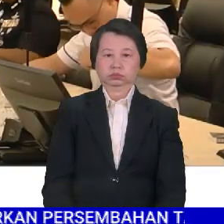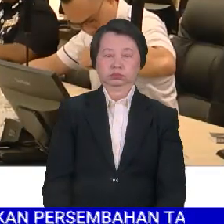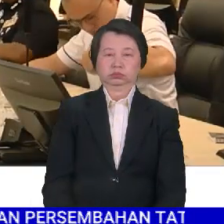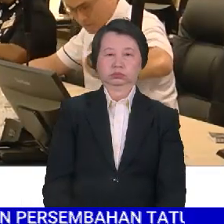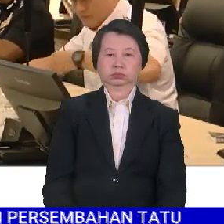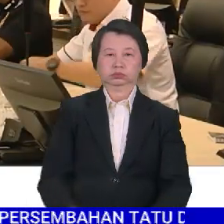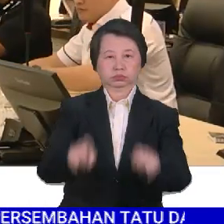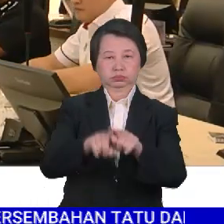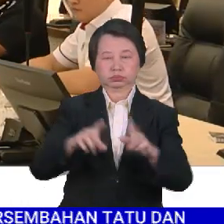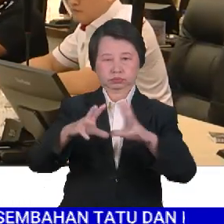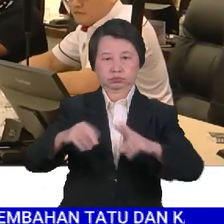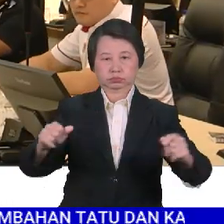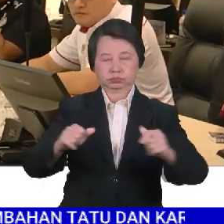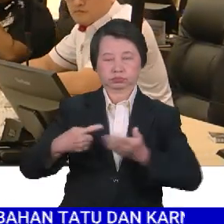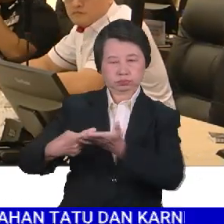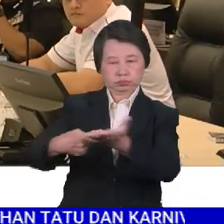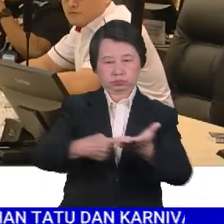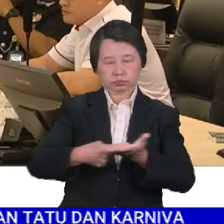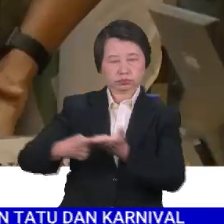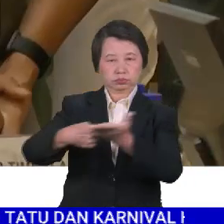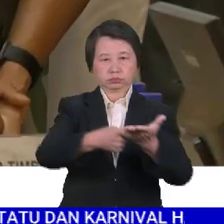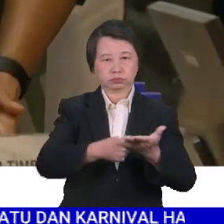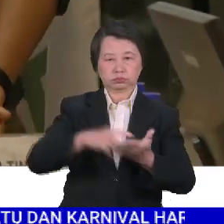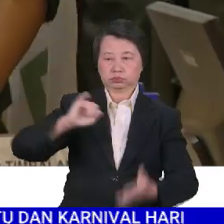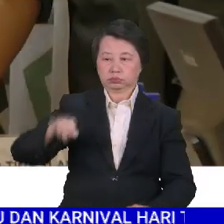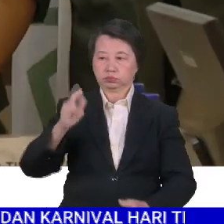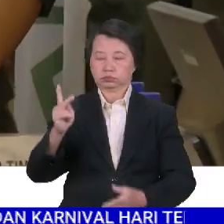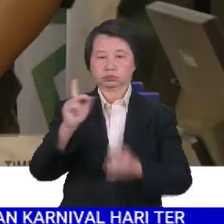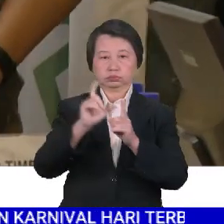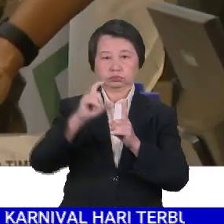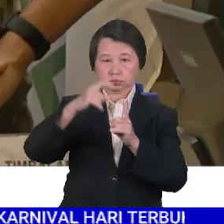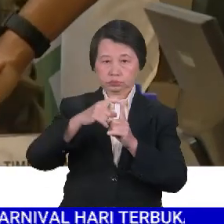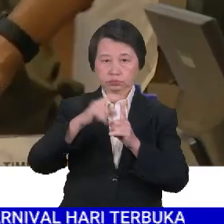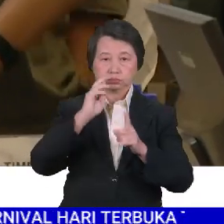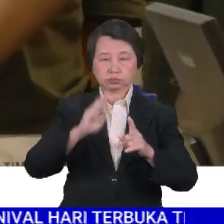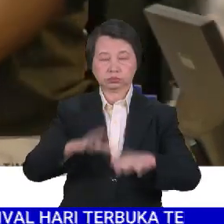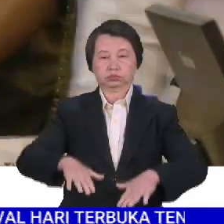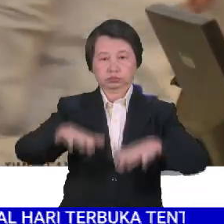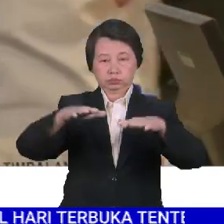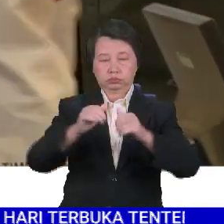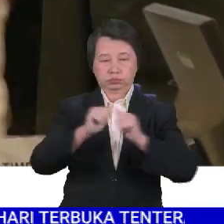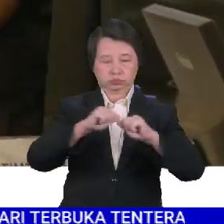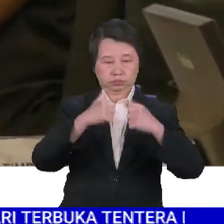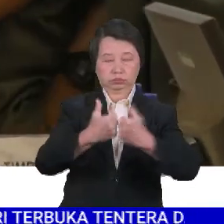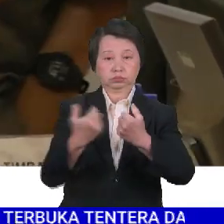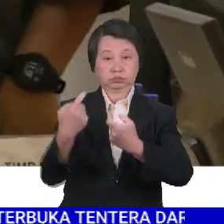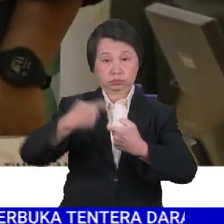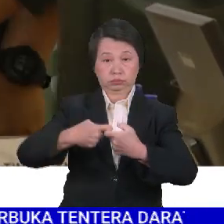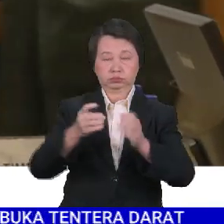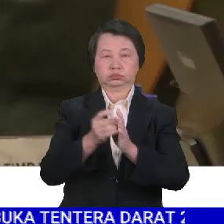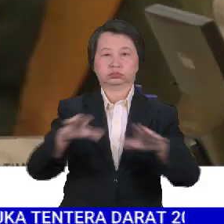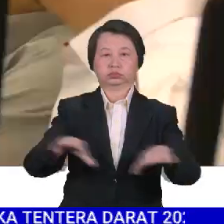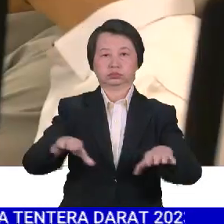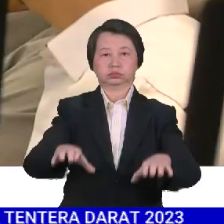Dan sebagai penyelesaian, perbincangan di peringkat jawatan kuasa teknikal bencana negara bersama agensi berkaitan